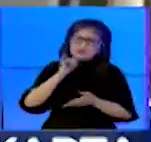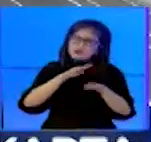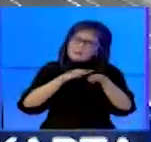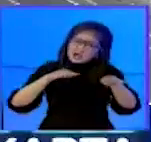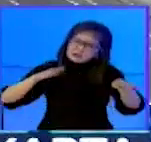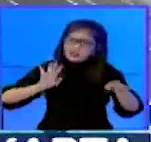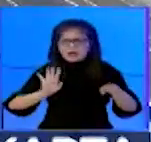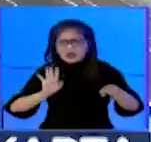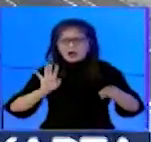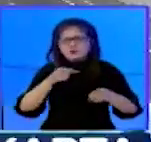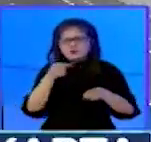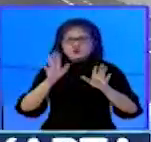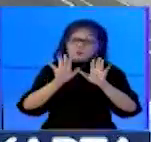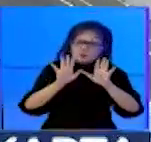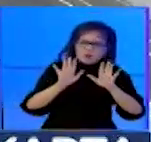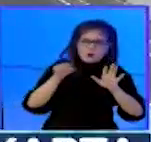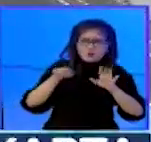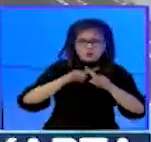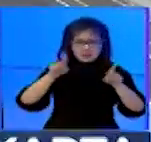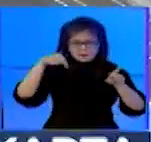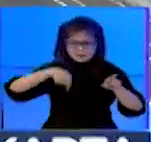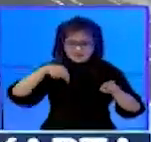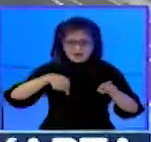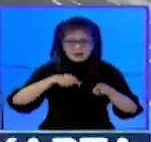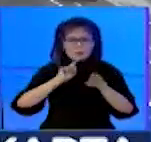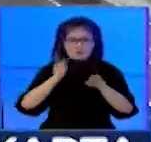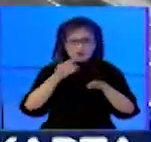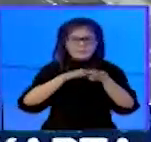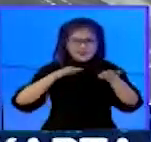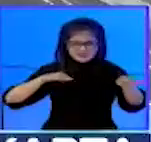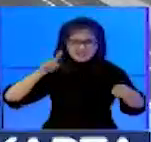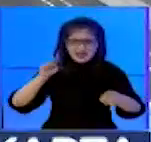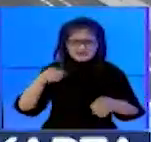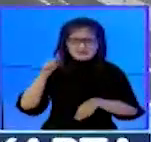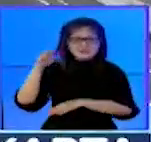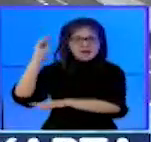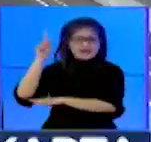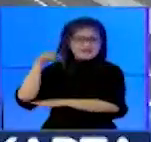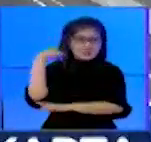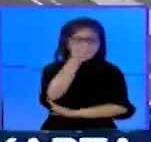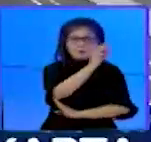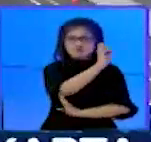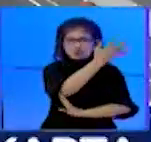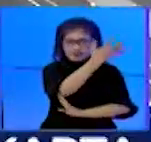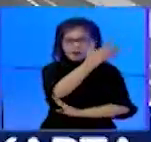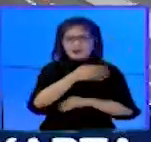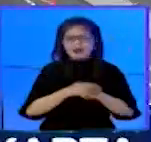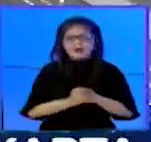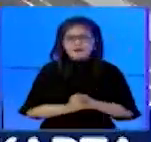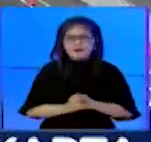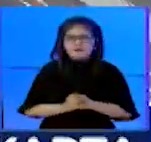10.30 pagi, namun saat ini sudah mulai adanya kepadatan kembali dari arah Jakarta menuju ke Puncak. Dan memang untuk mayoritas